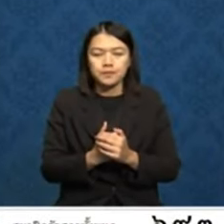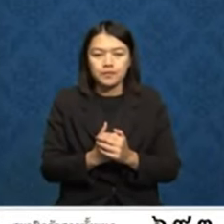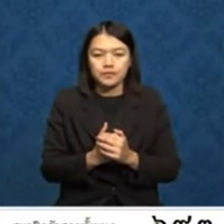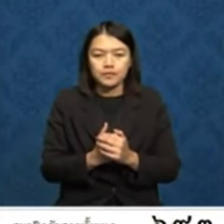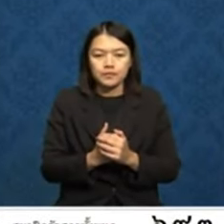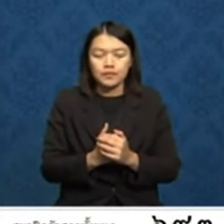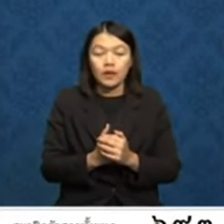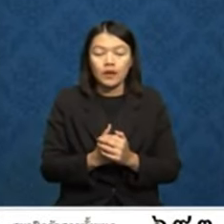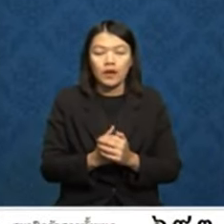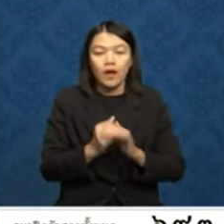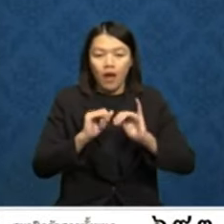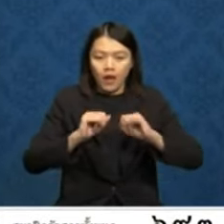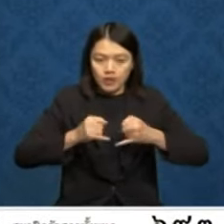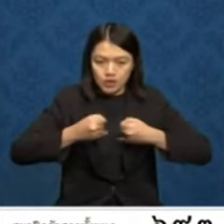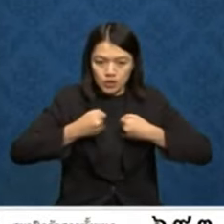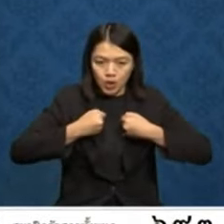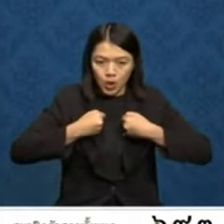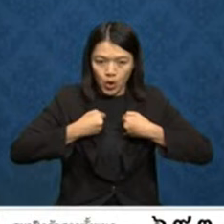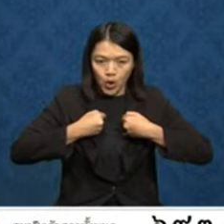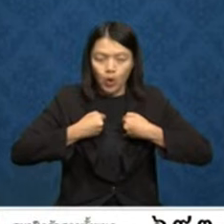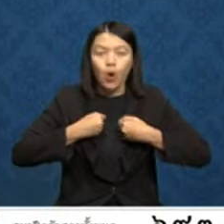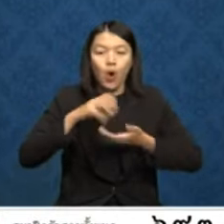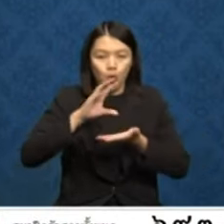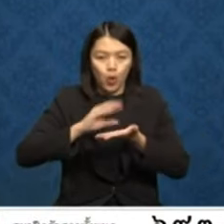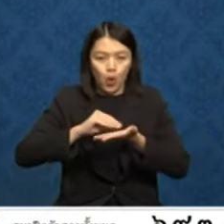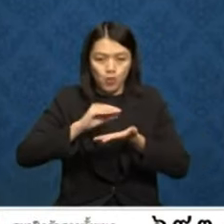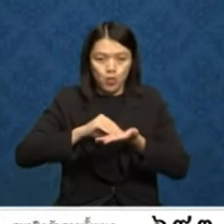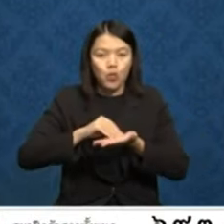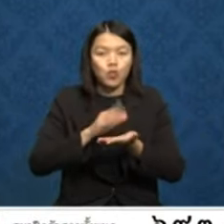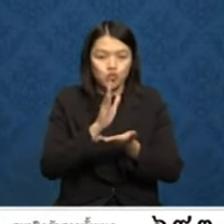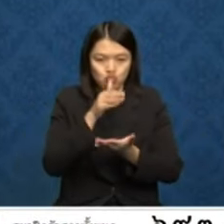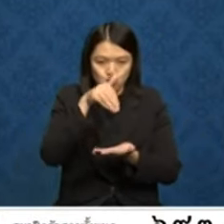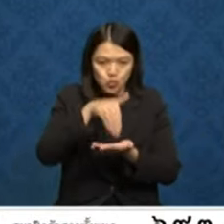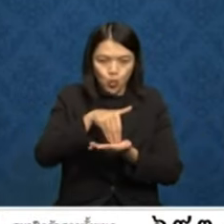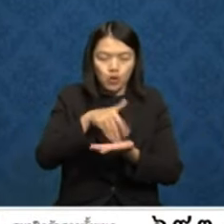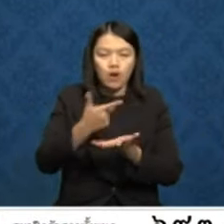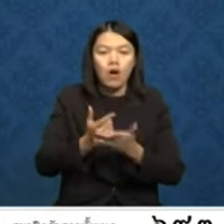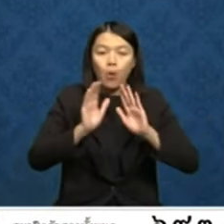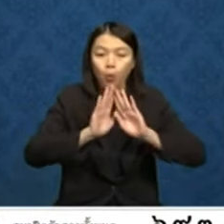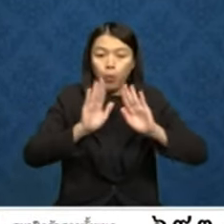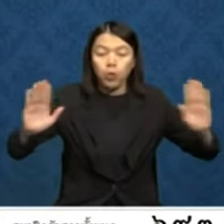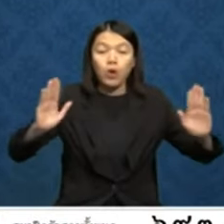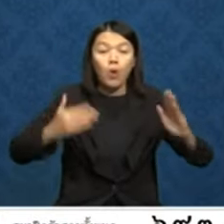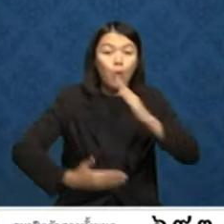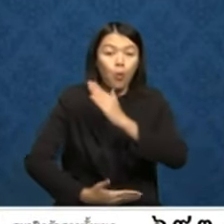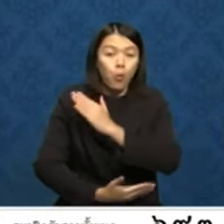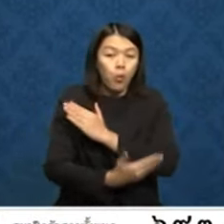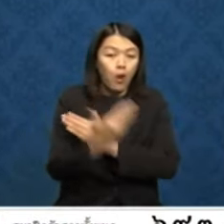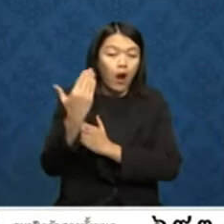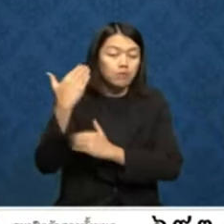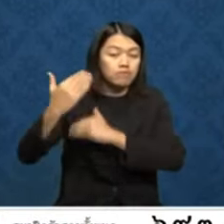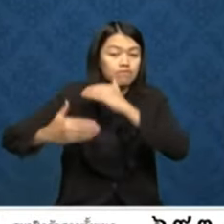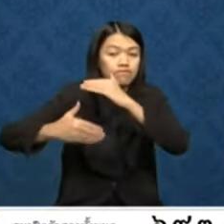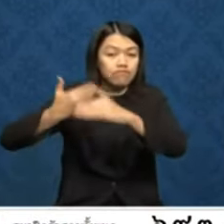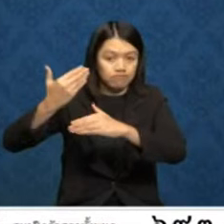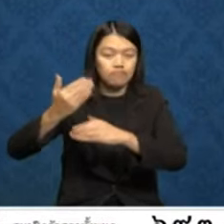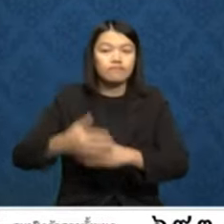ความเป็นเจ้าของอธิปไตยข้อมูลและเปิดกว้างของโอกาสสำหรับการพัฒนา